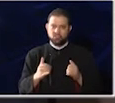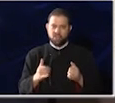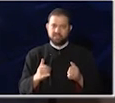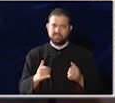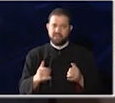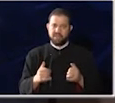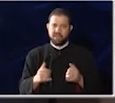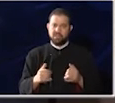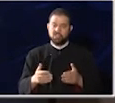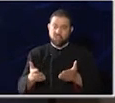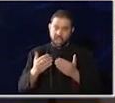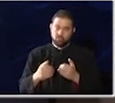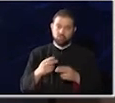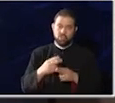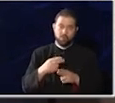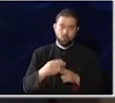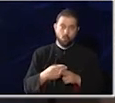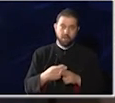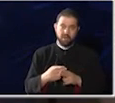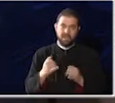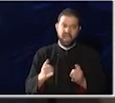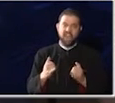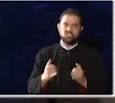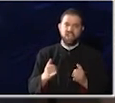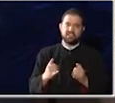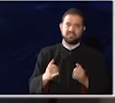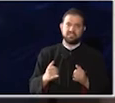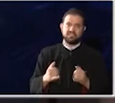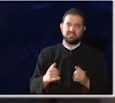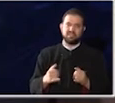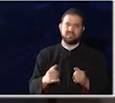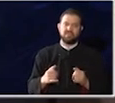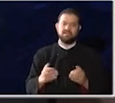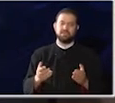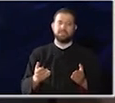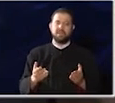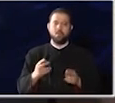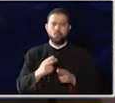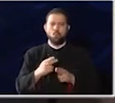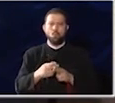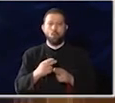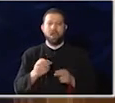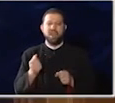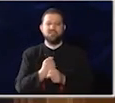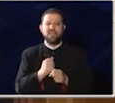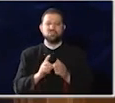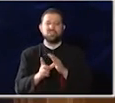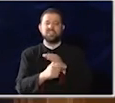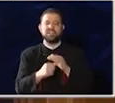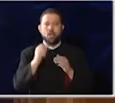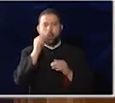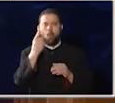boala și această stigmatizare care se manifestă prin însingurare. Există și